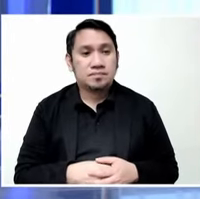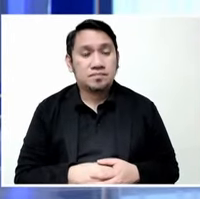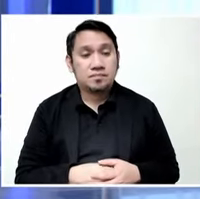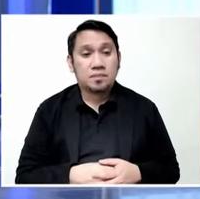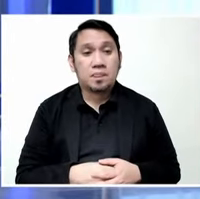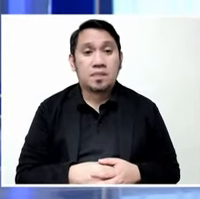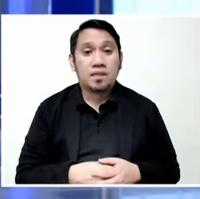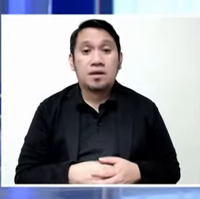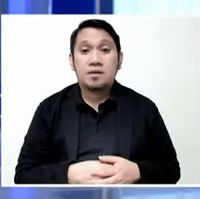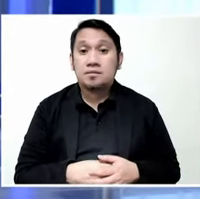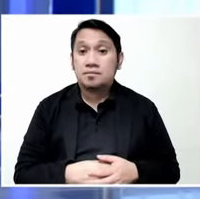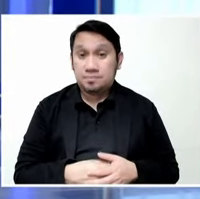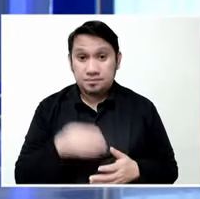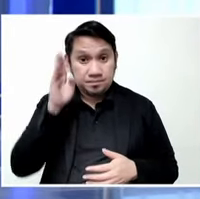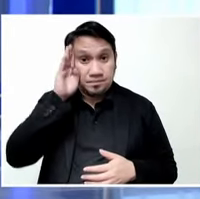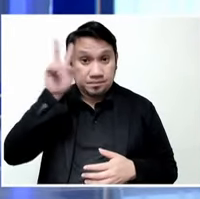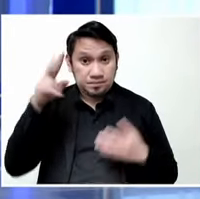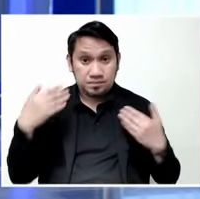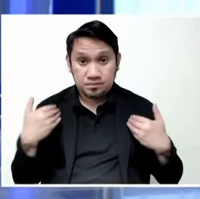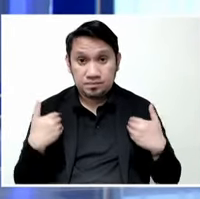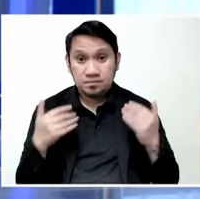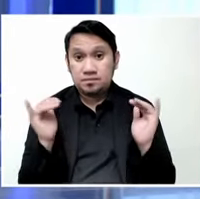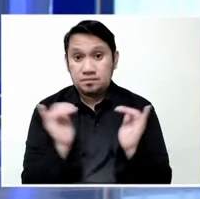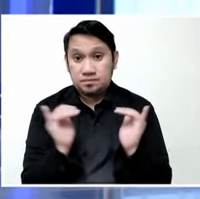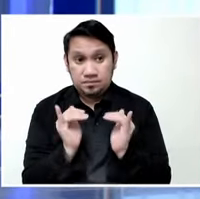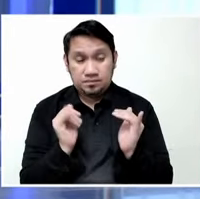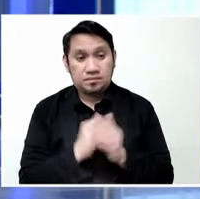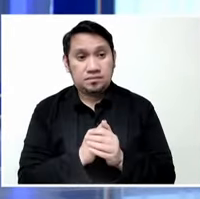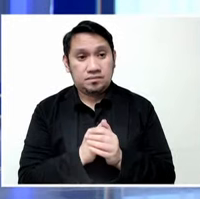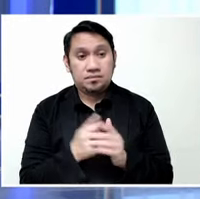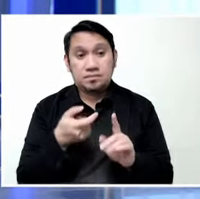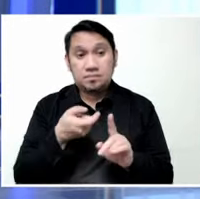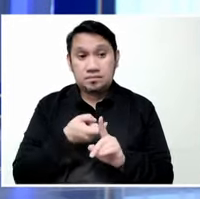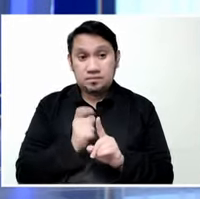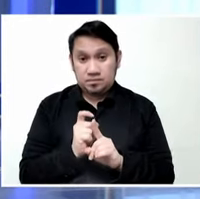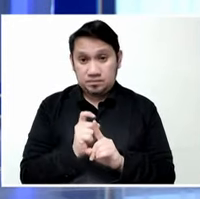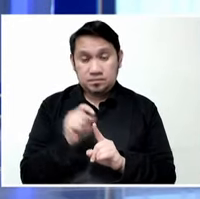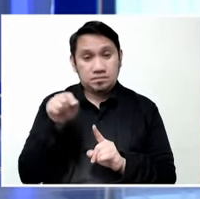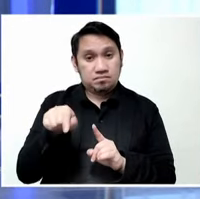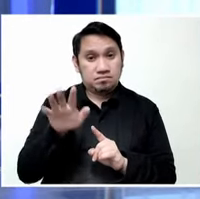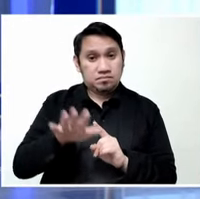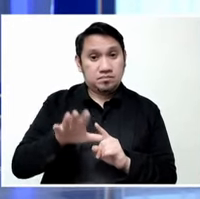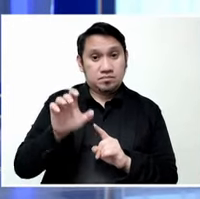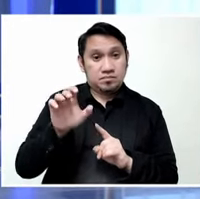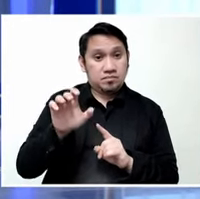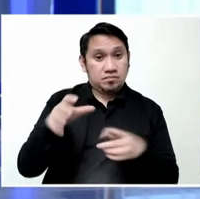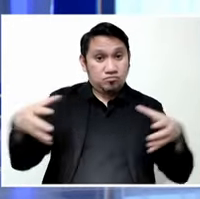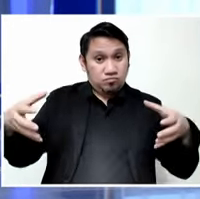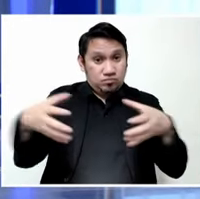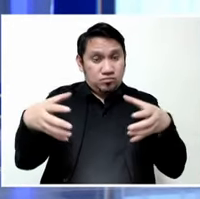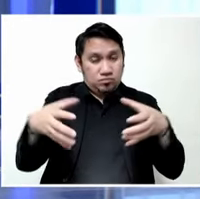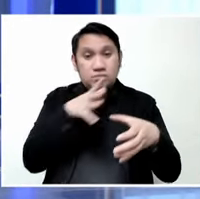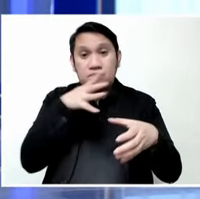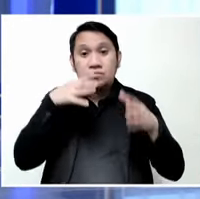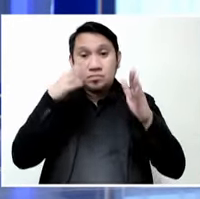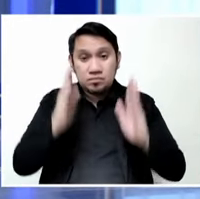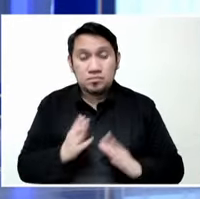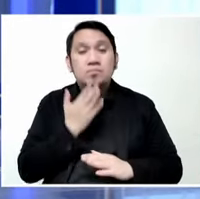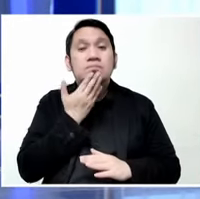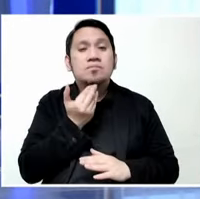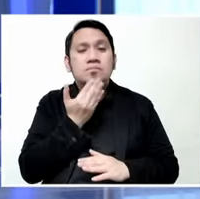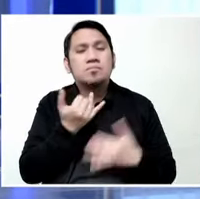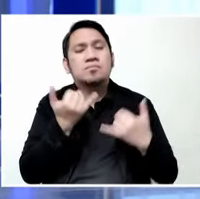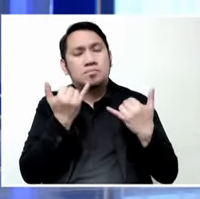Nakipagpulong si Pangulong Ferdinand Marcos Jr. sa mga taga-industriya ng asukal upang pagtuunan ng pansin ang